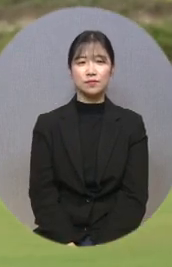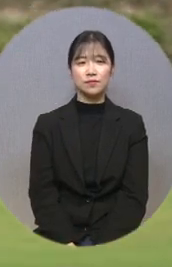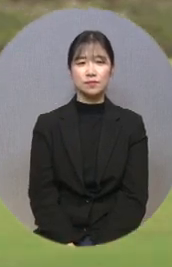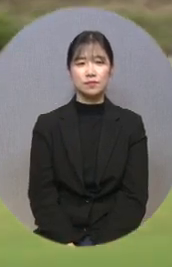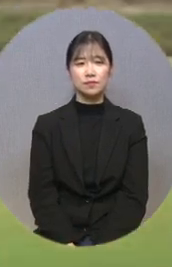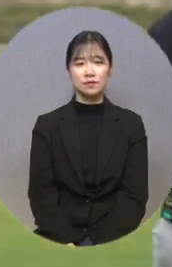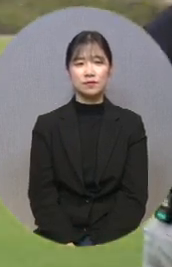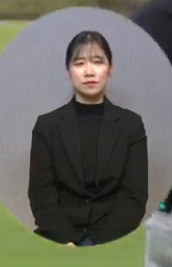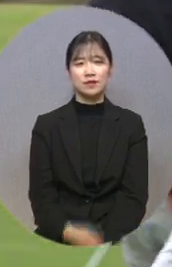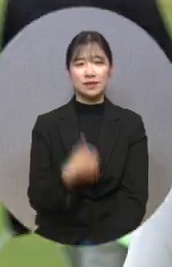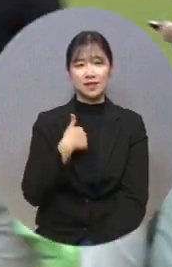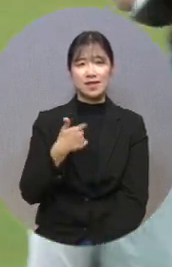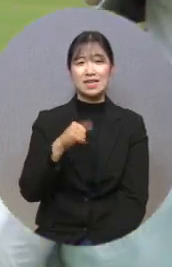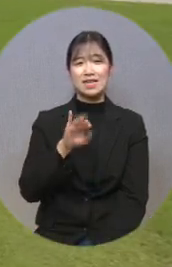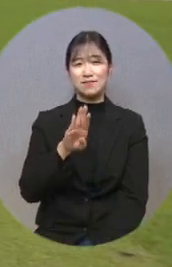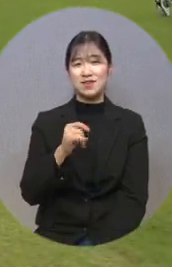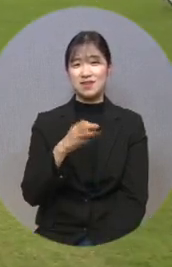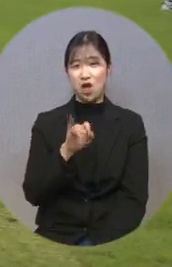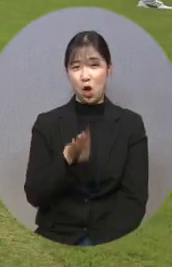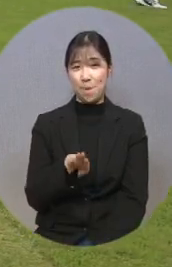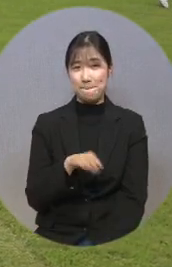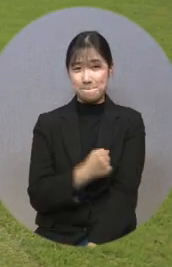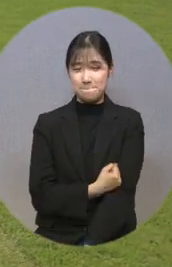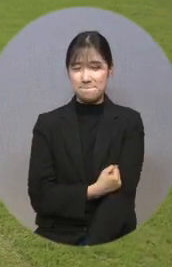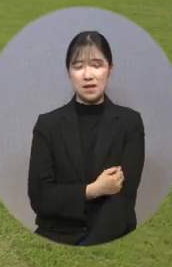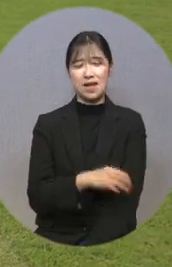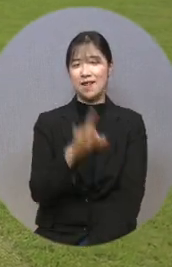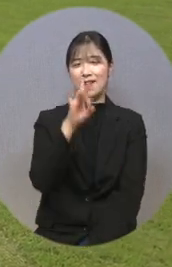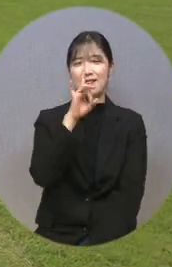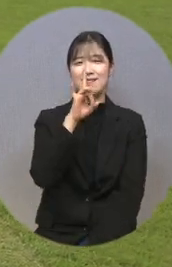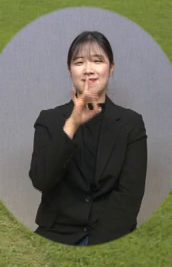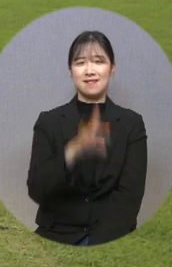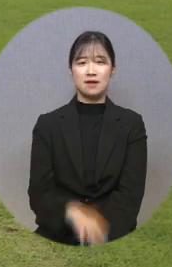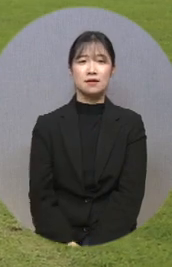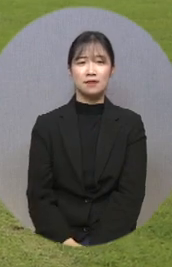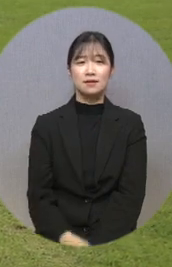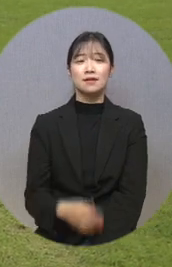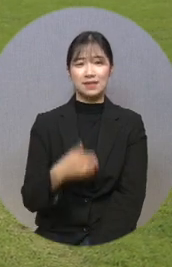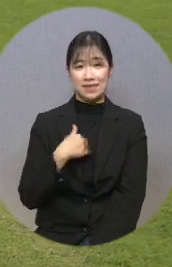해도 되냐? 아니. 이번에 내가 바로 늦겠다, 형.